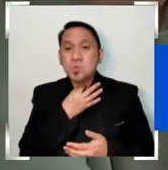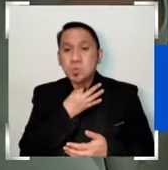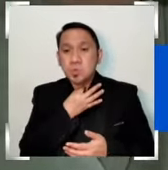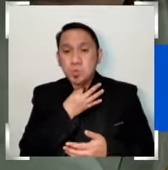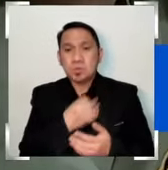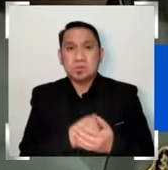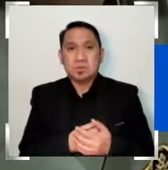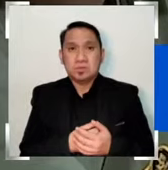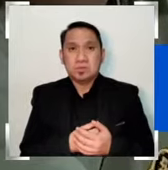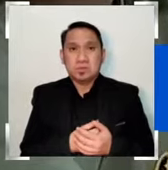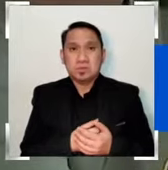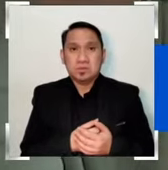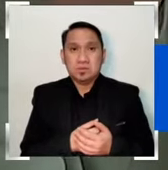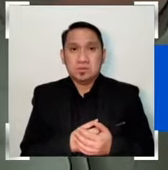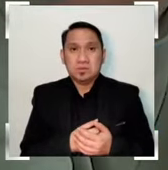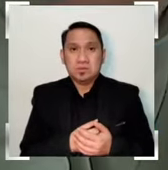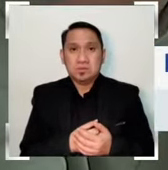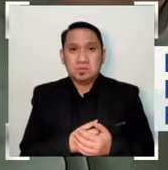mga nadamay